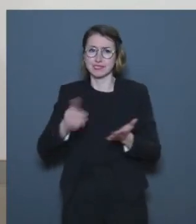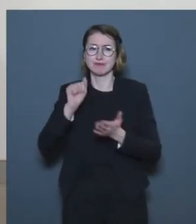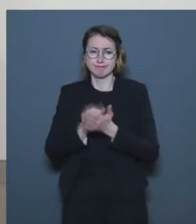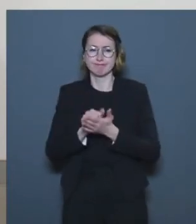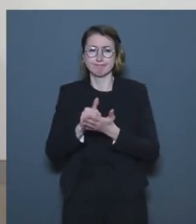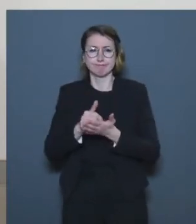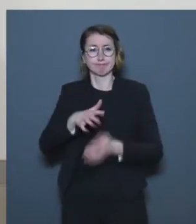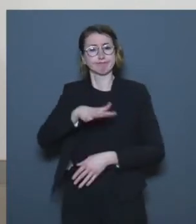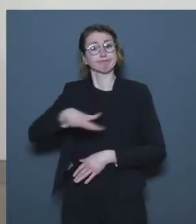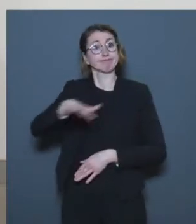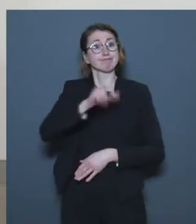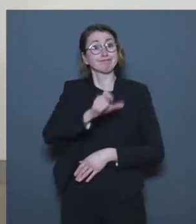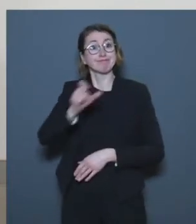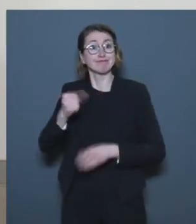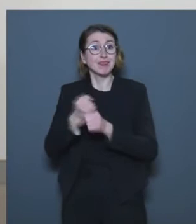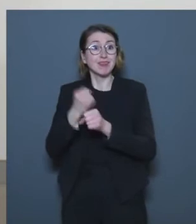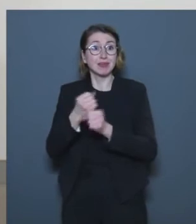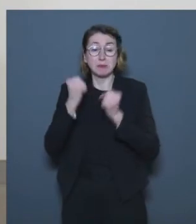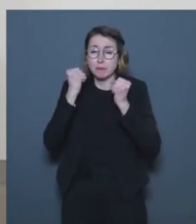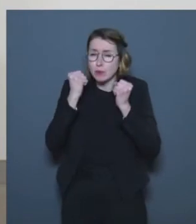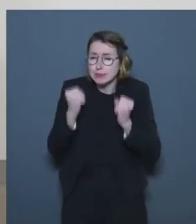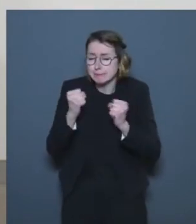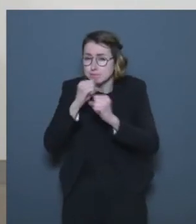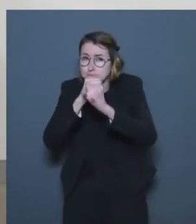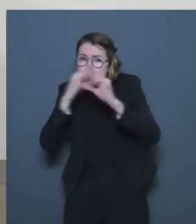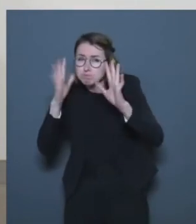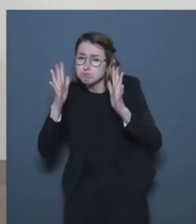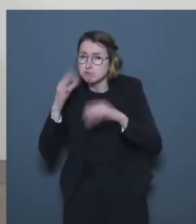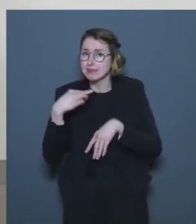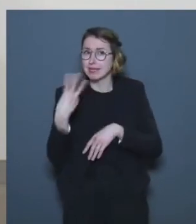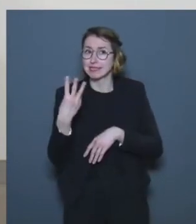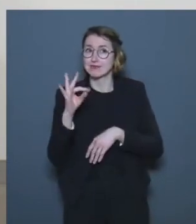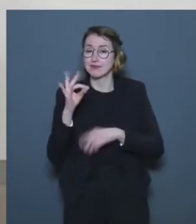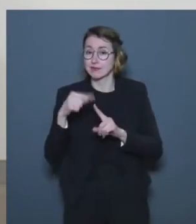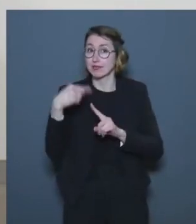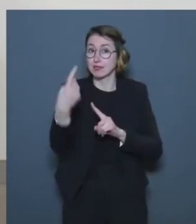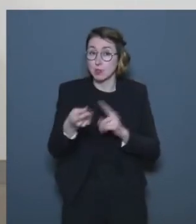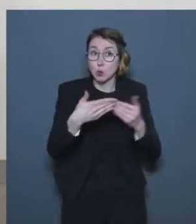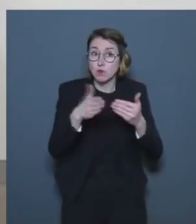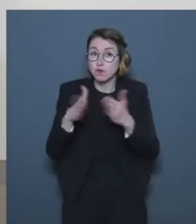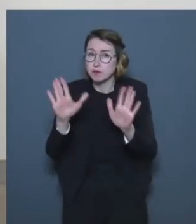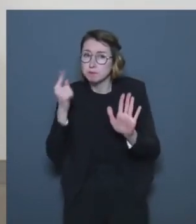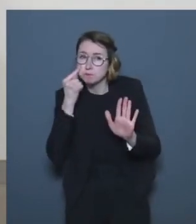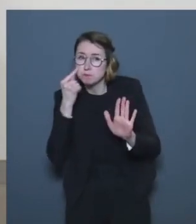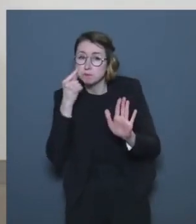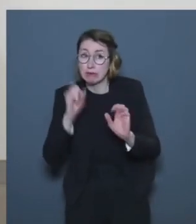tôt qu'à partir du 13 février. Et c'est clair que c'est sous la condition que la